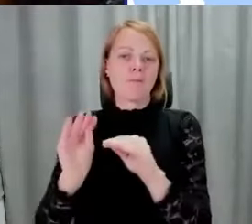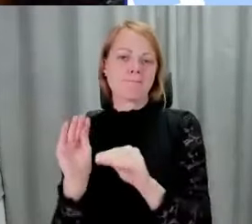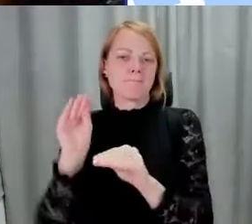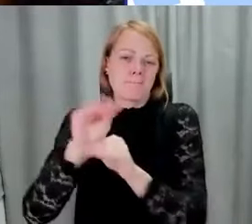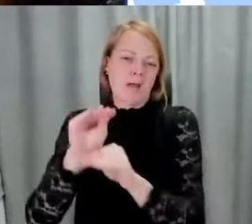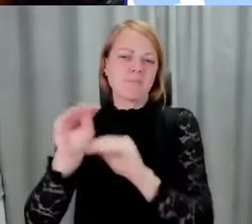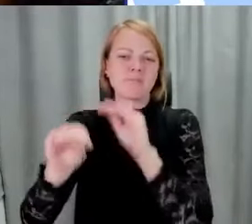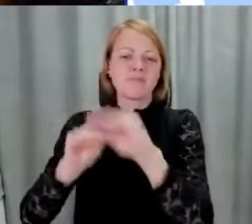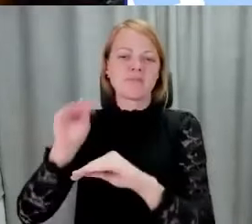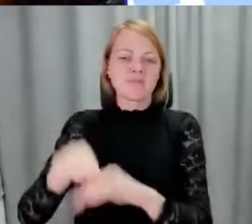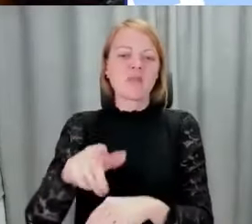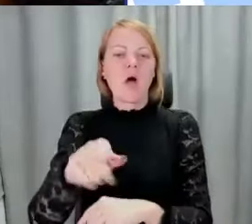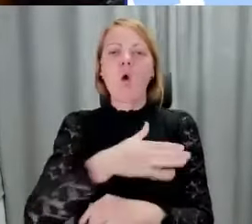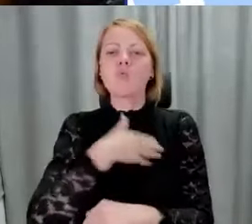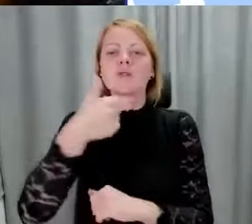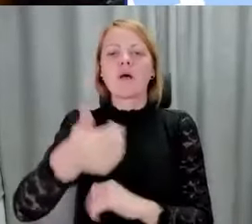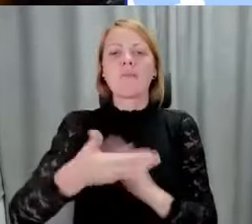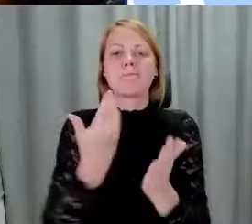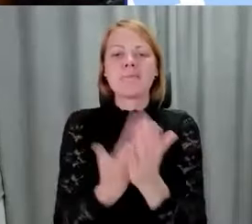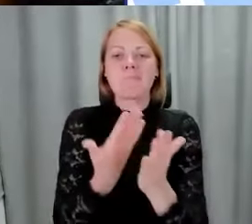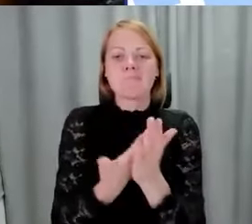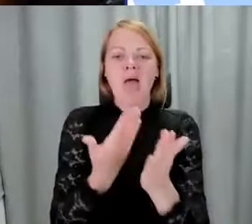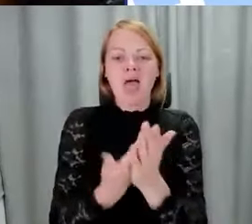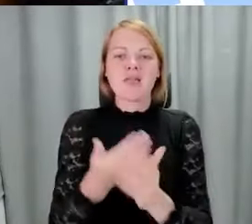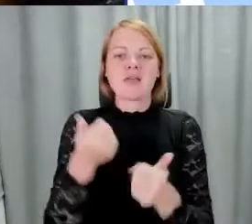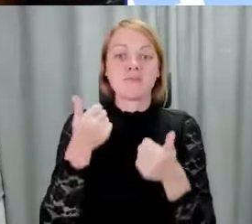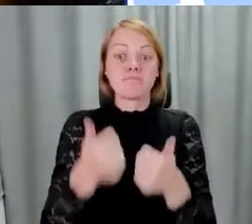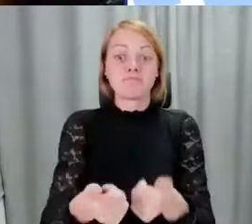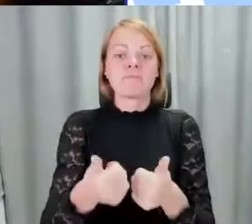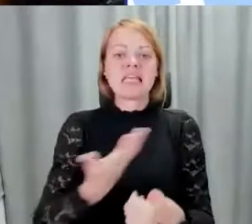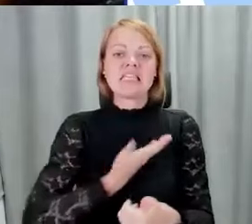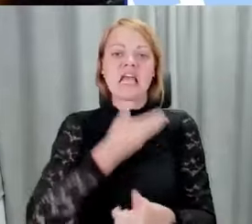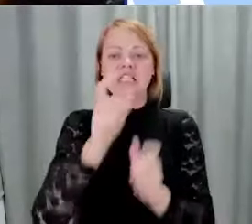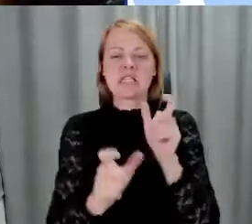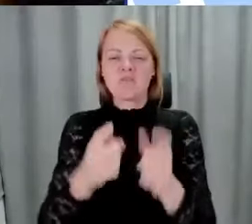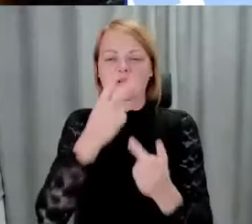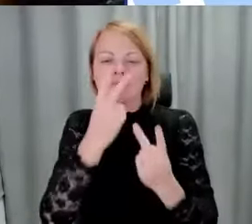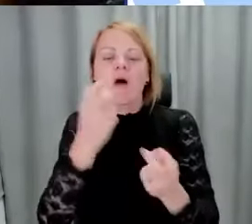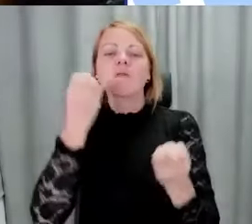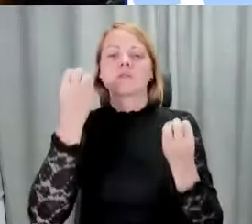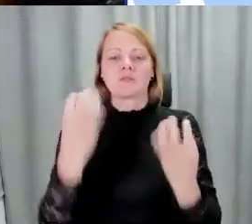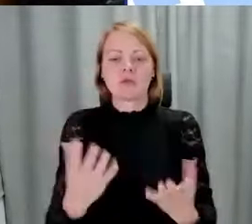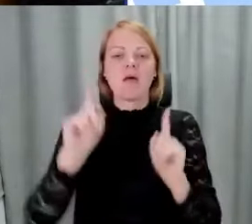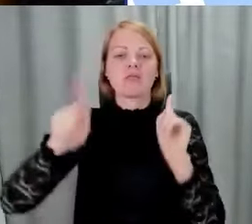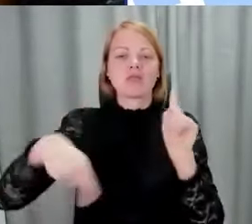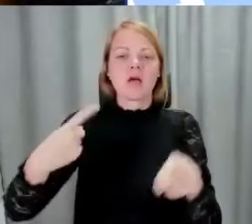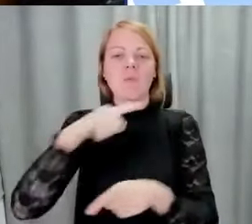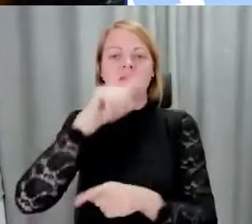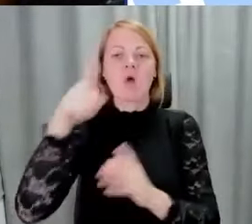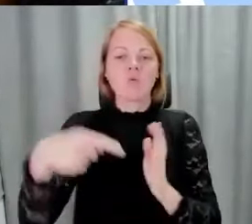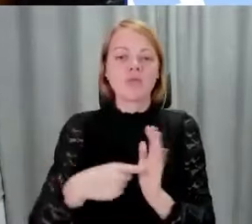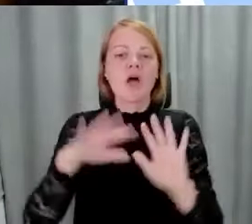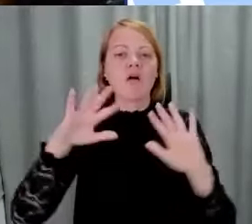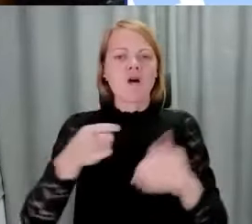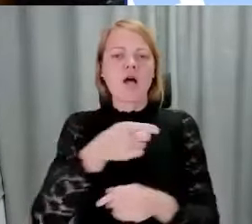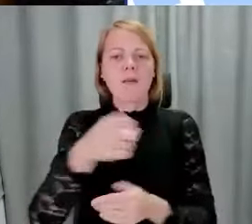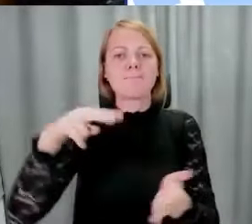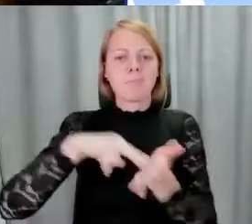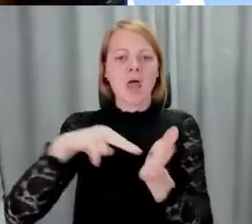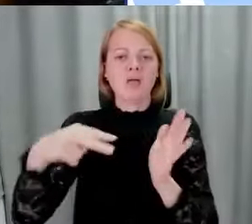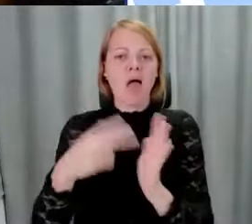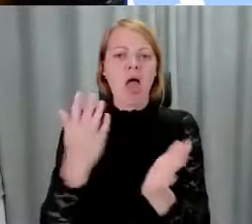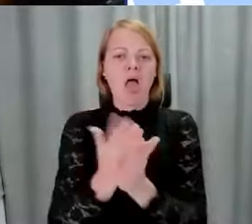Jā, ļoti labi, ka minētu piemērus, tādas, ko iedzīvotājs var saprast. Par to arī nākamais jautājums, vai ir plānots pielāgot